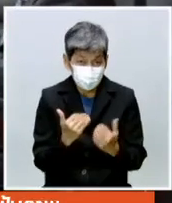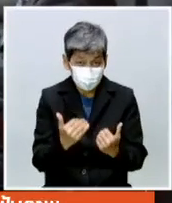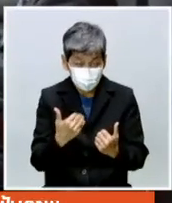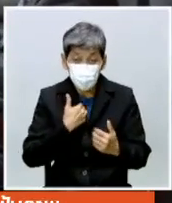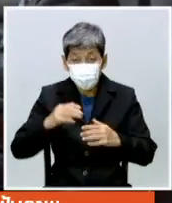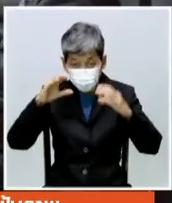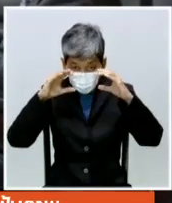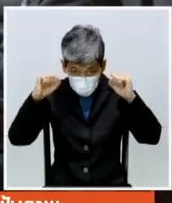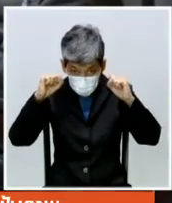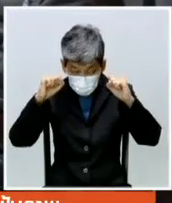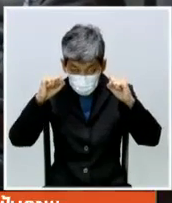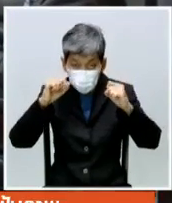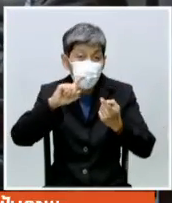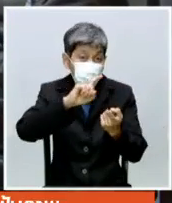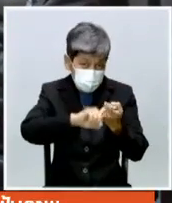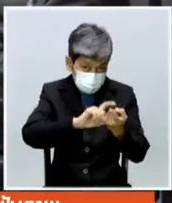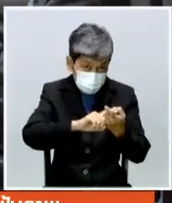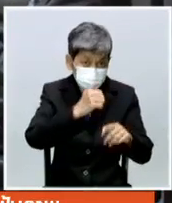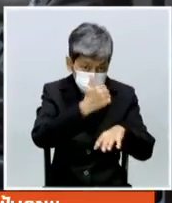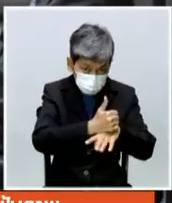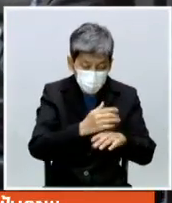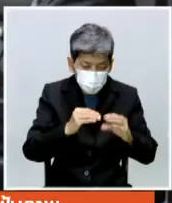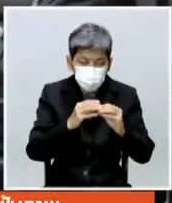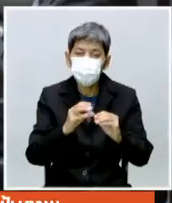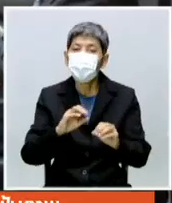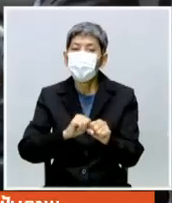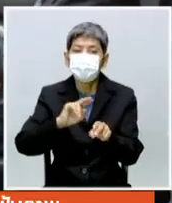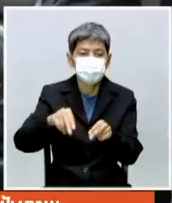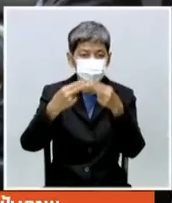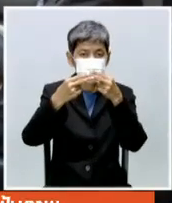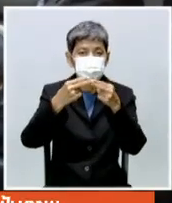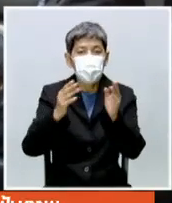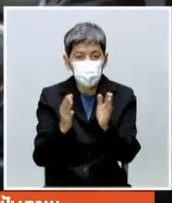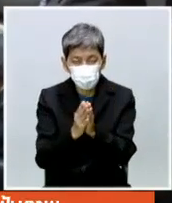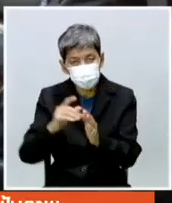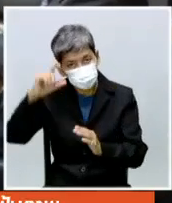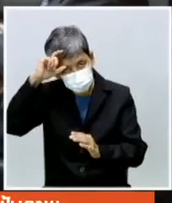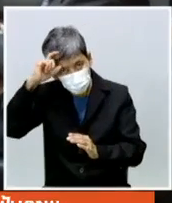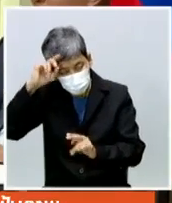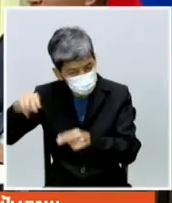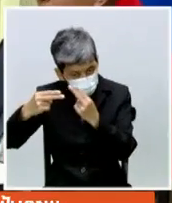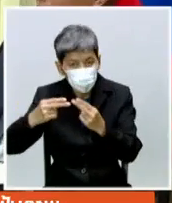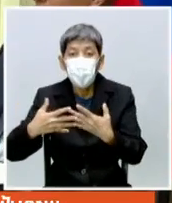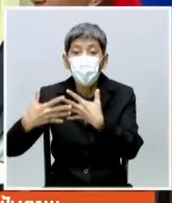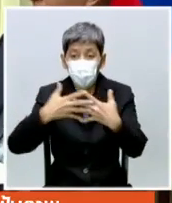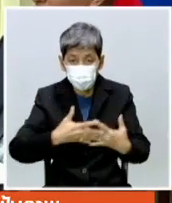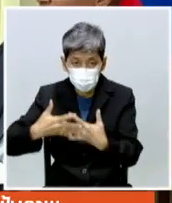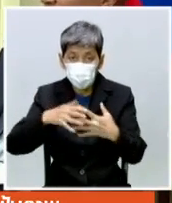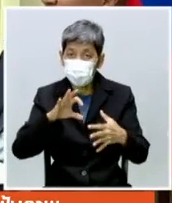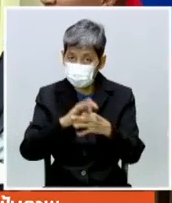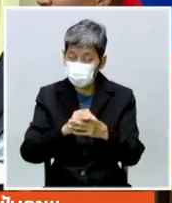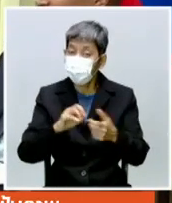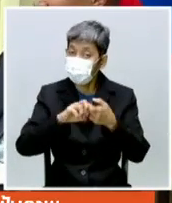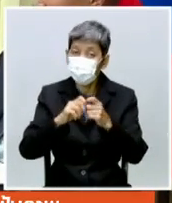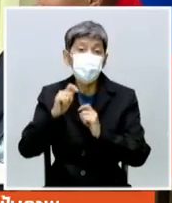ที่ประธานาธิบดีวลาดิเมียร์ปูตินผู้นำรัสเซียได้ประชุมออนไลน์ร่วมกับประธานาธิบดีโจไบเดนผู้นำสหรัฐเกี่ยวกับวิกฤตยู